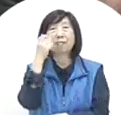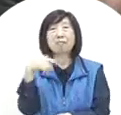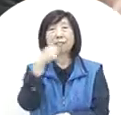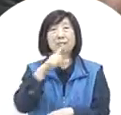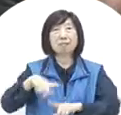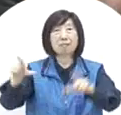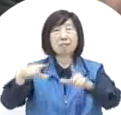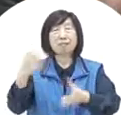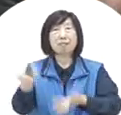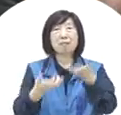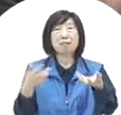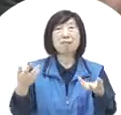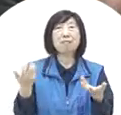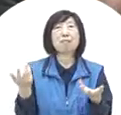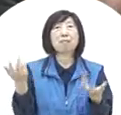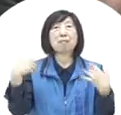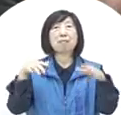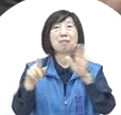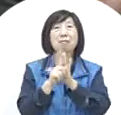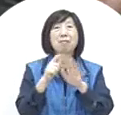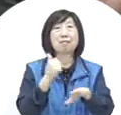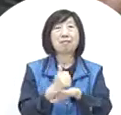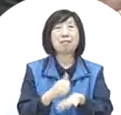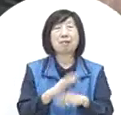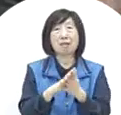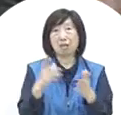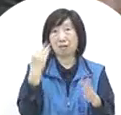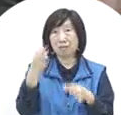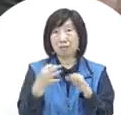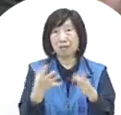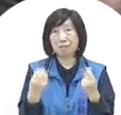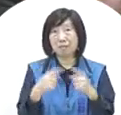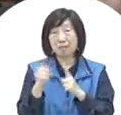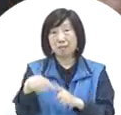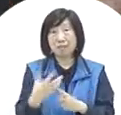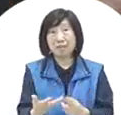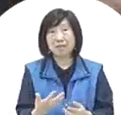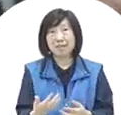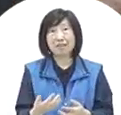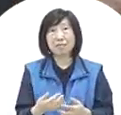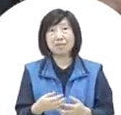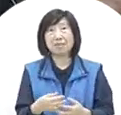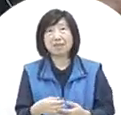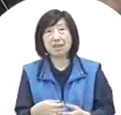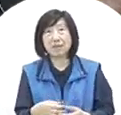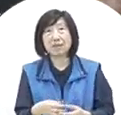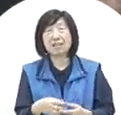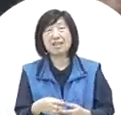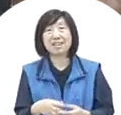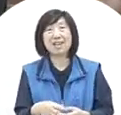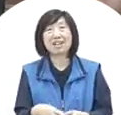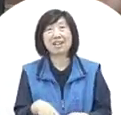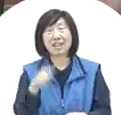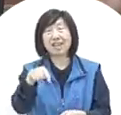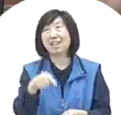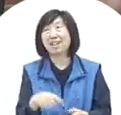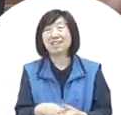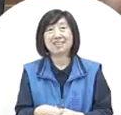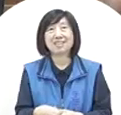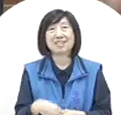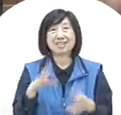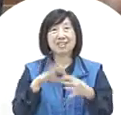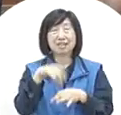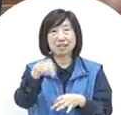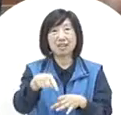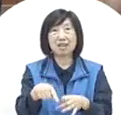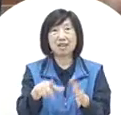所以我们新店没人才。 好，报告议员齁，这个活动我们总共 回五就维持59天呐、啊，哈，其实期间